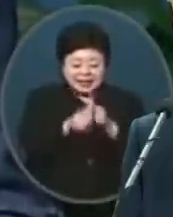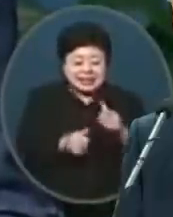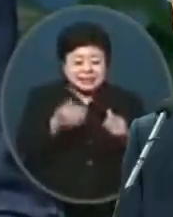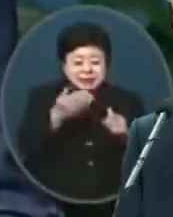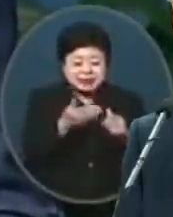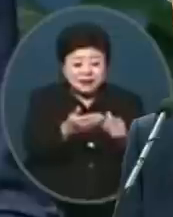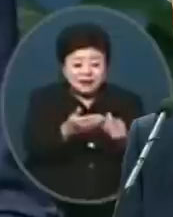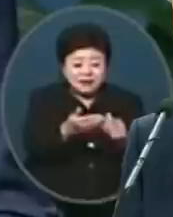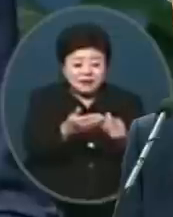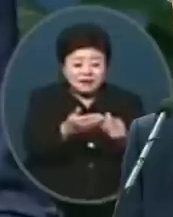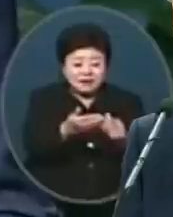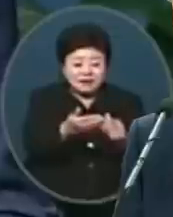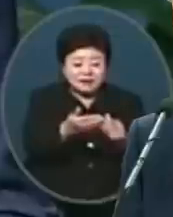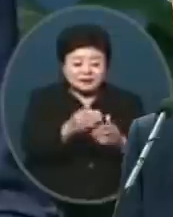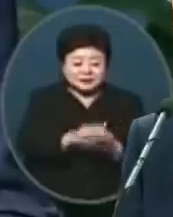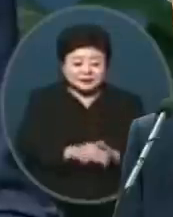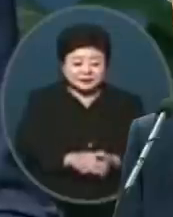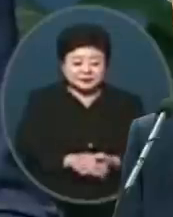하나님께서는